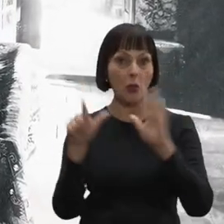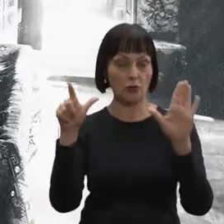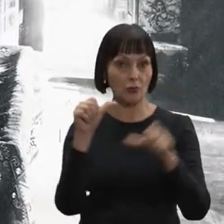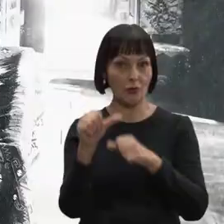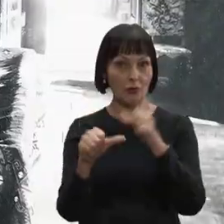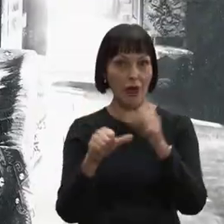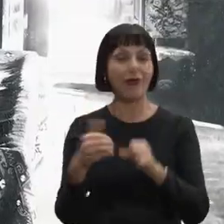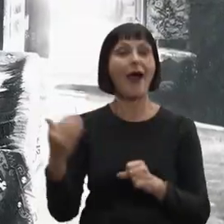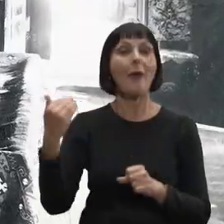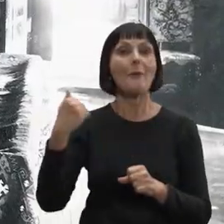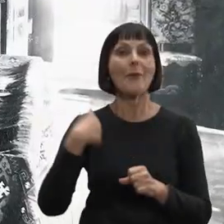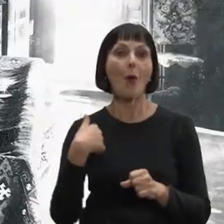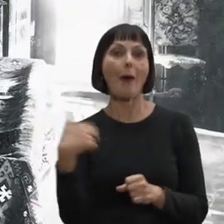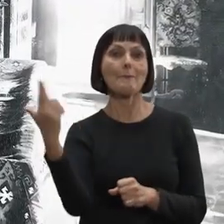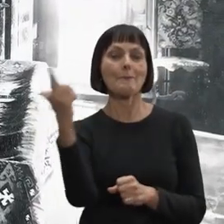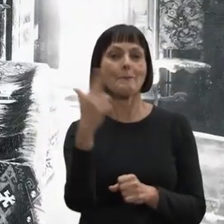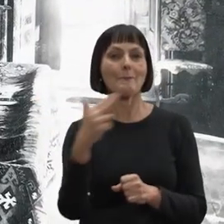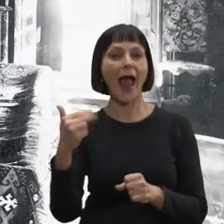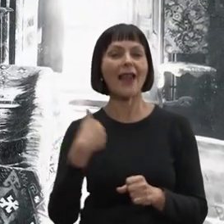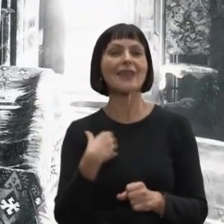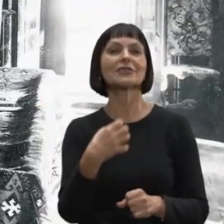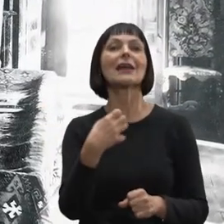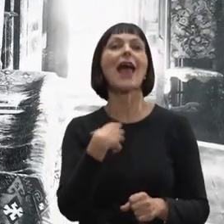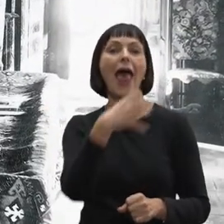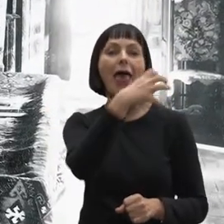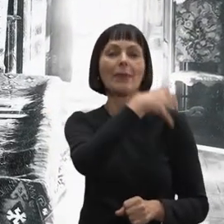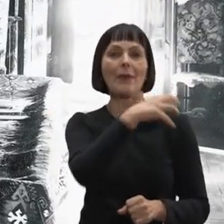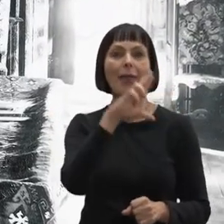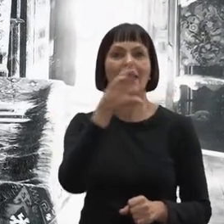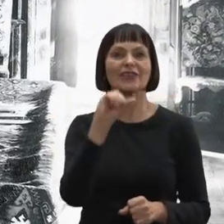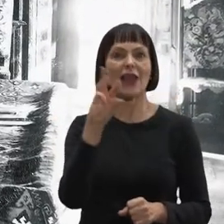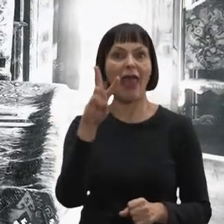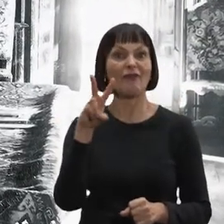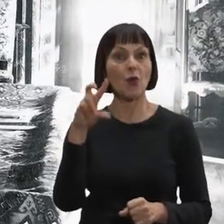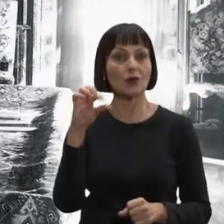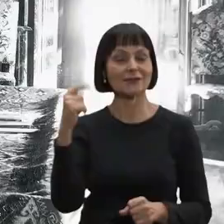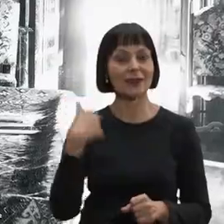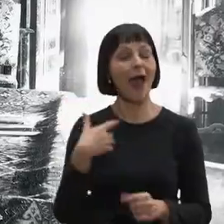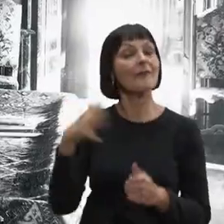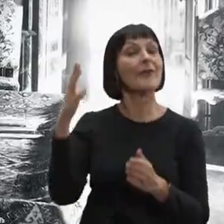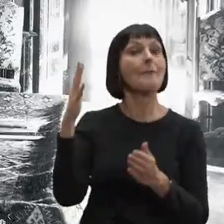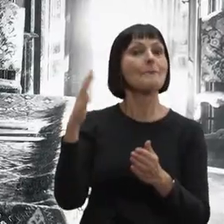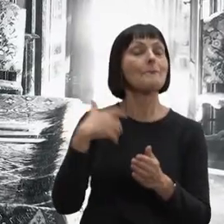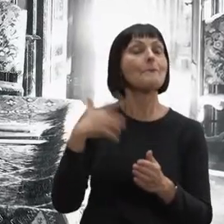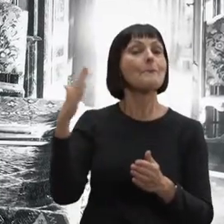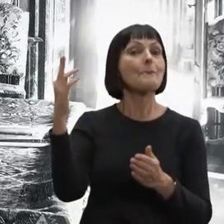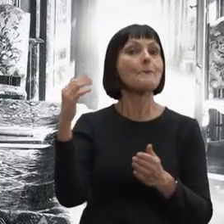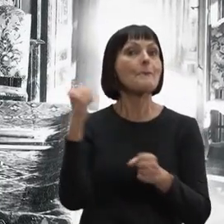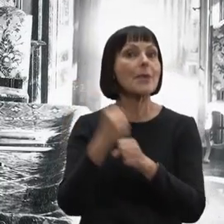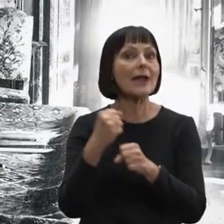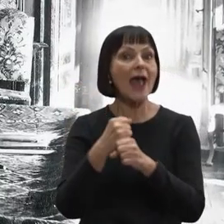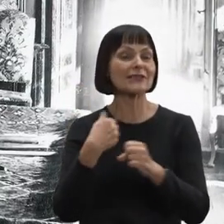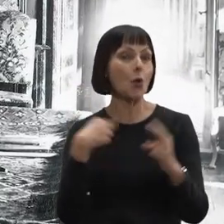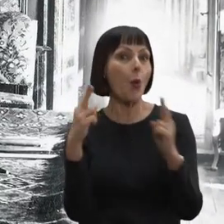1767, pełniąc funkcję nadwornego malarza Wacława Rzewuskiego. Charakter jego pracy oraz kontaktów z